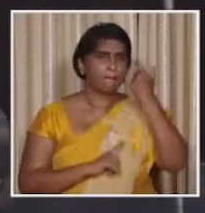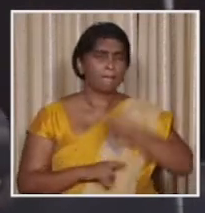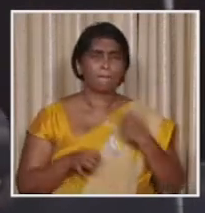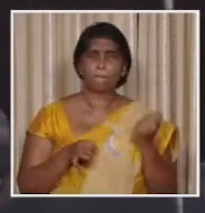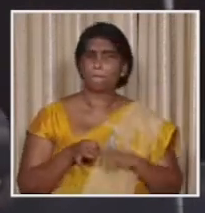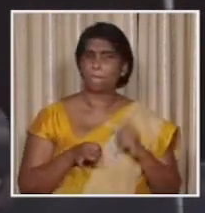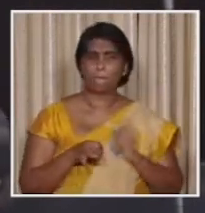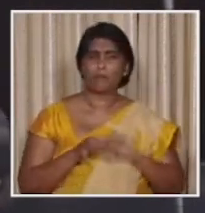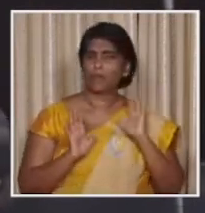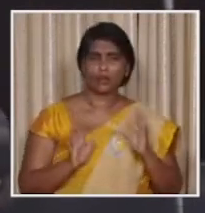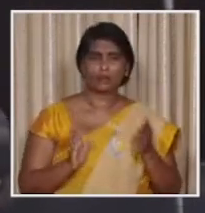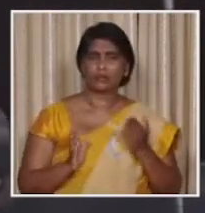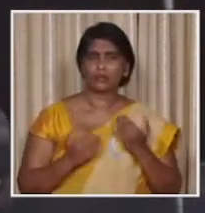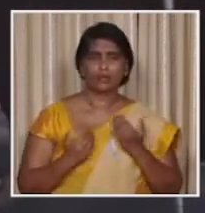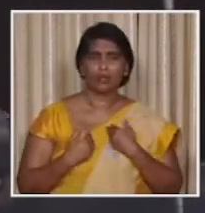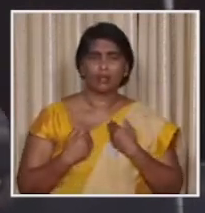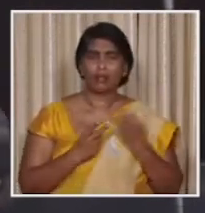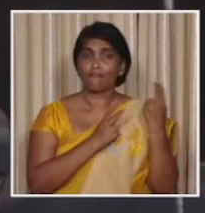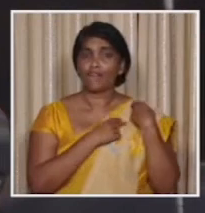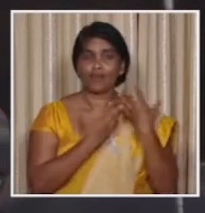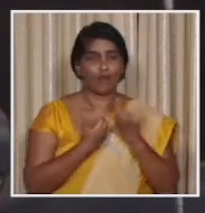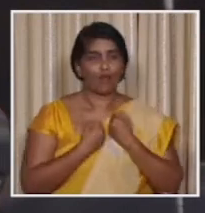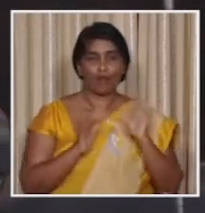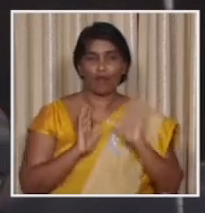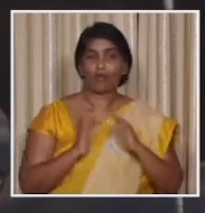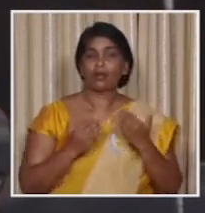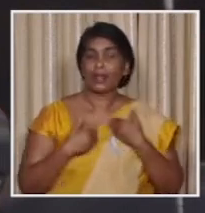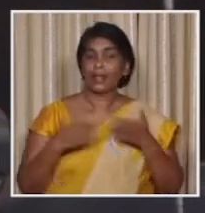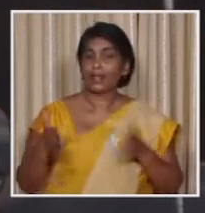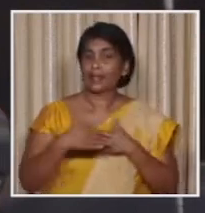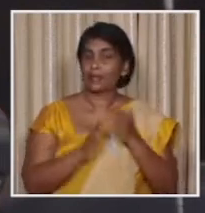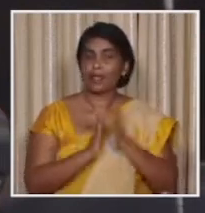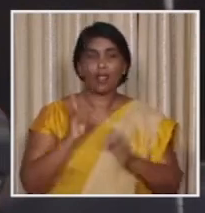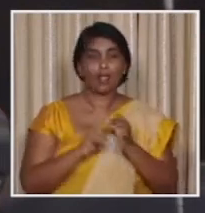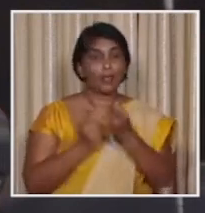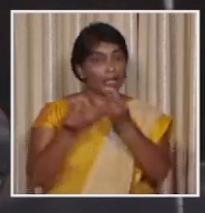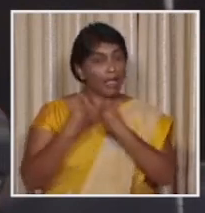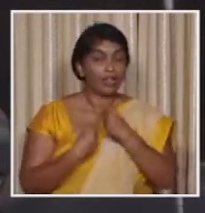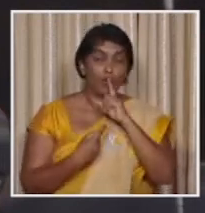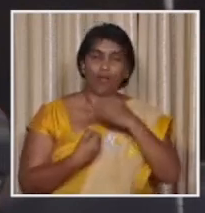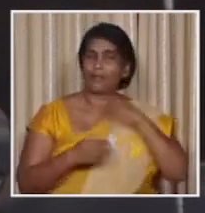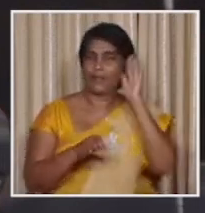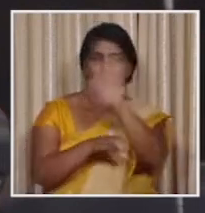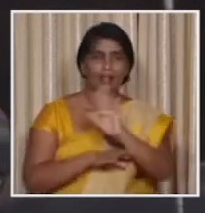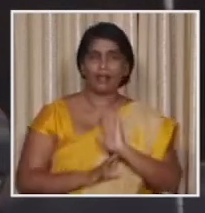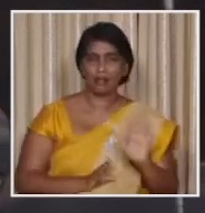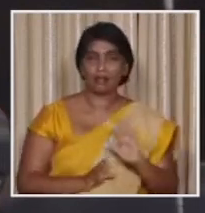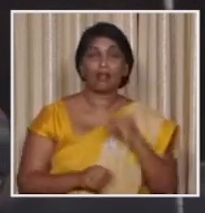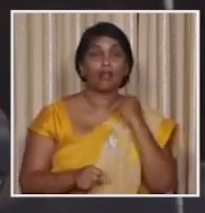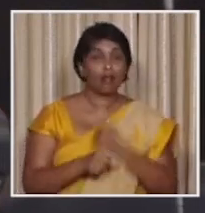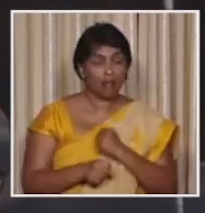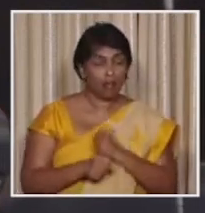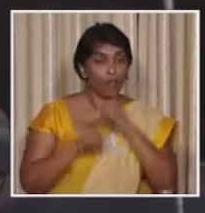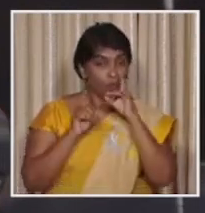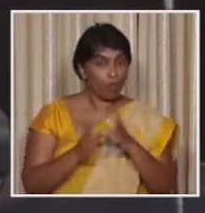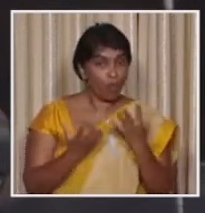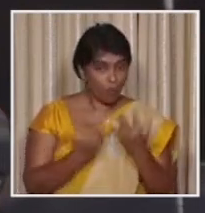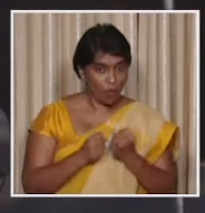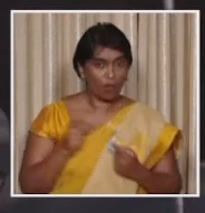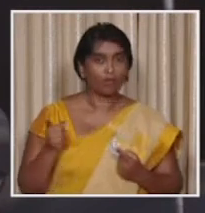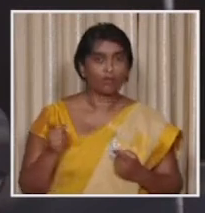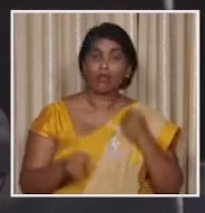ප්‍රශ්නයක් නැහැ. මට කිසිම මේ තනතුරක් ඕනේ නැහැ. අපිට කැබිනට් ඇමතිකම් ගන්න කිව්වට අපි ගියේ නැහැ. හැබැයි ආණ්ඩුවට මේක නම්